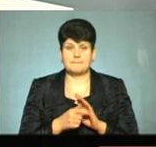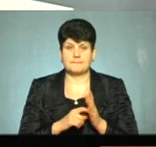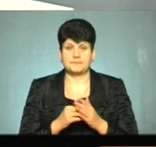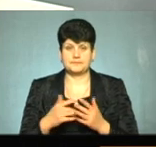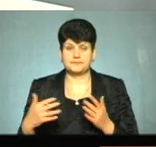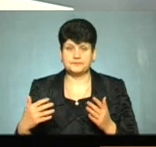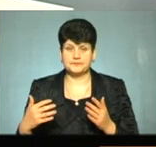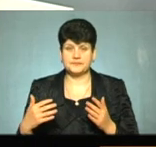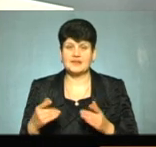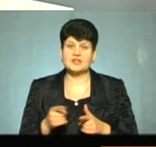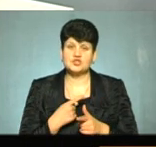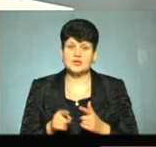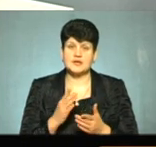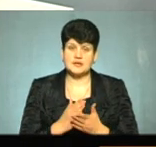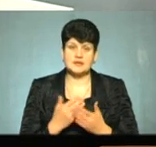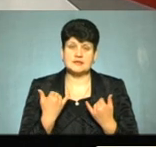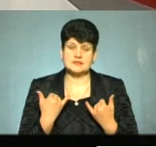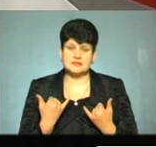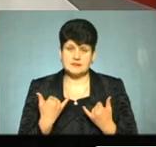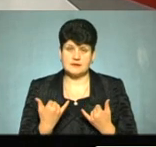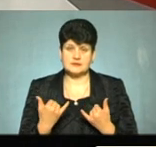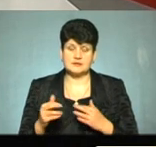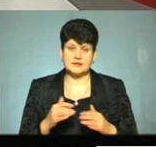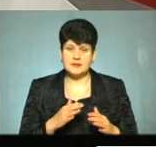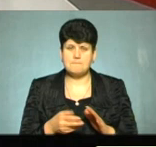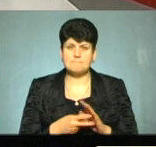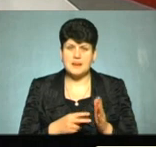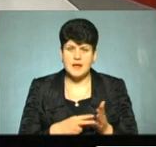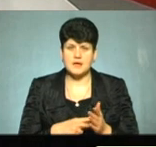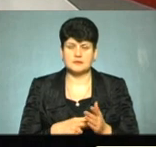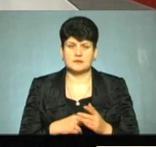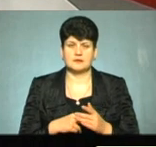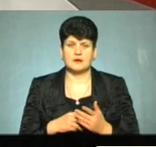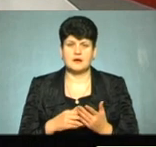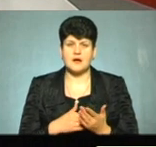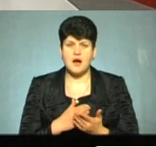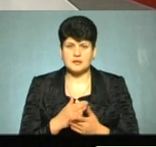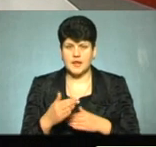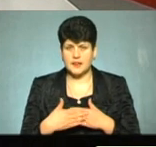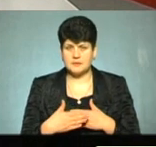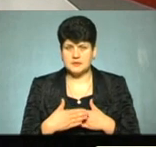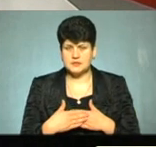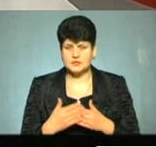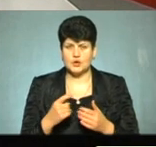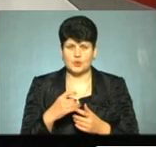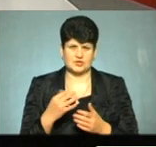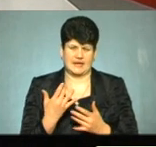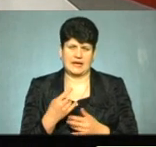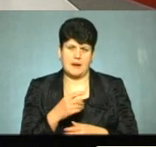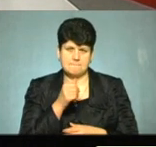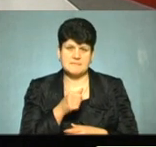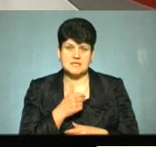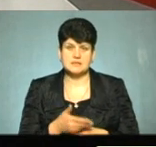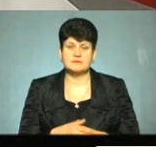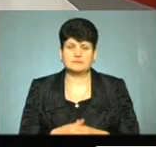палат. Чи є зараз алгоритм дії, якийсь план, карта на найближчі хоча б кілька